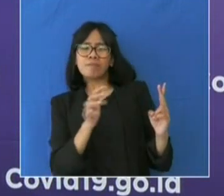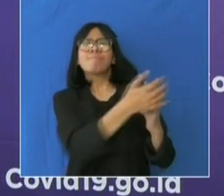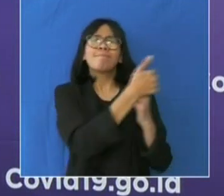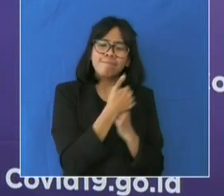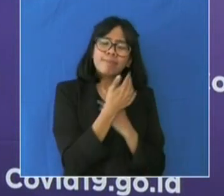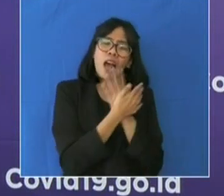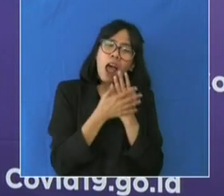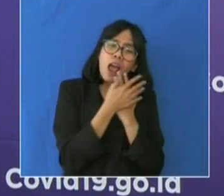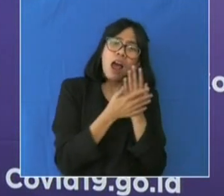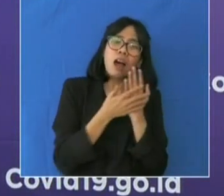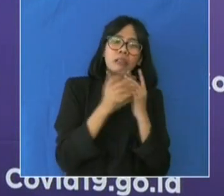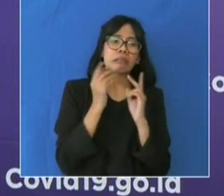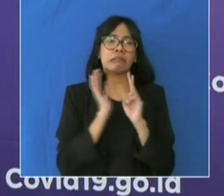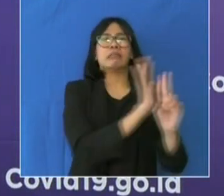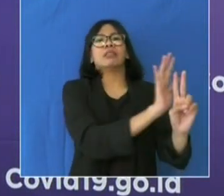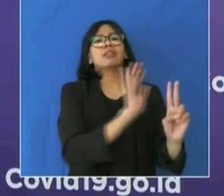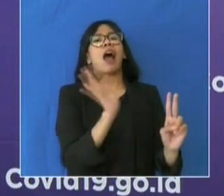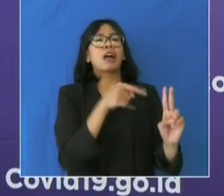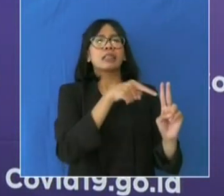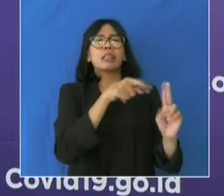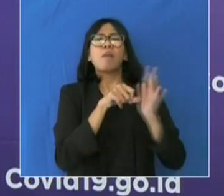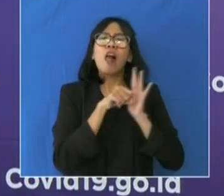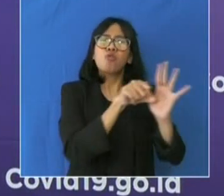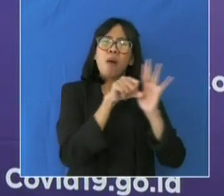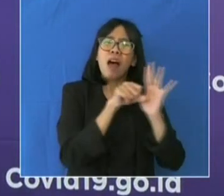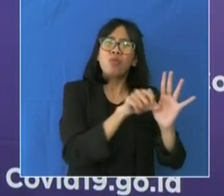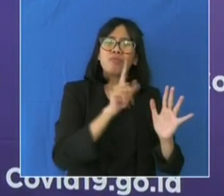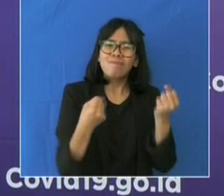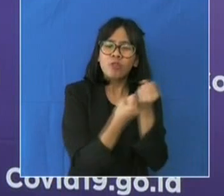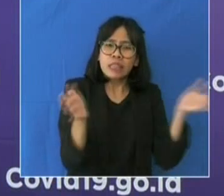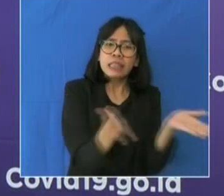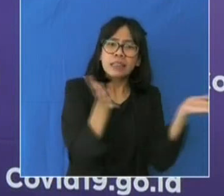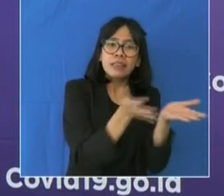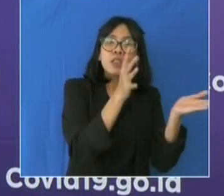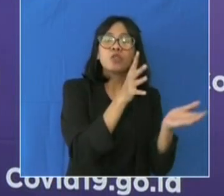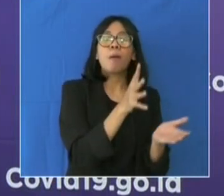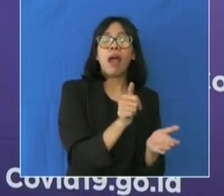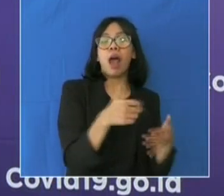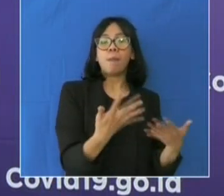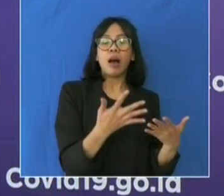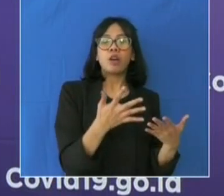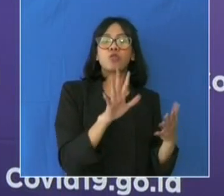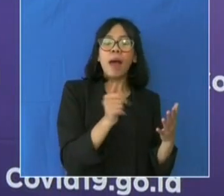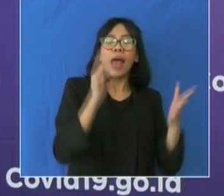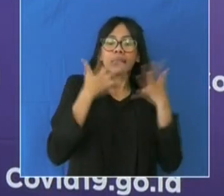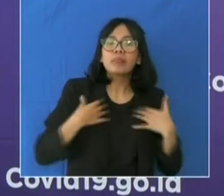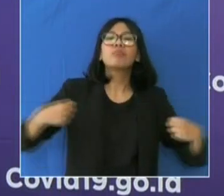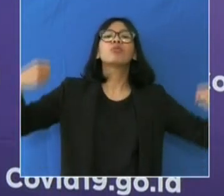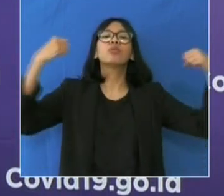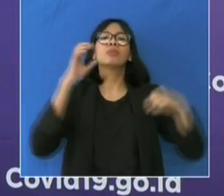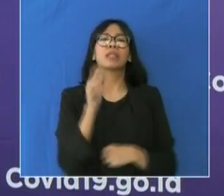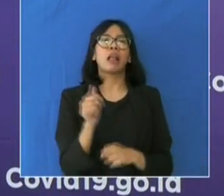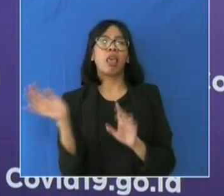sebagai sesama dan menolong mereka memberikan dukungan untuk mereka menemukan